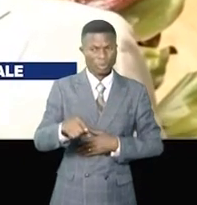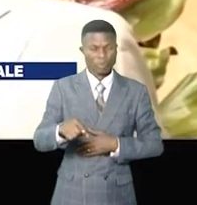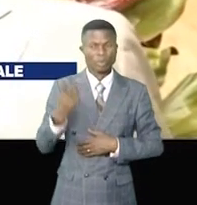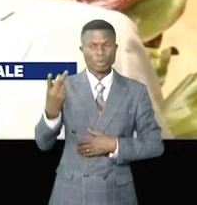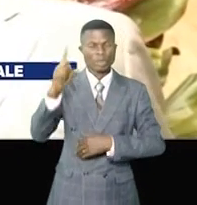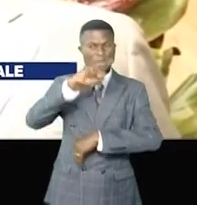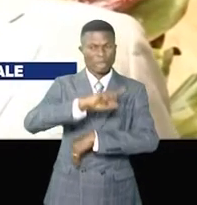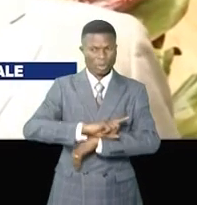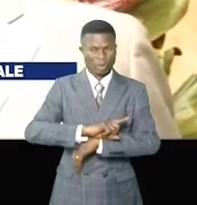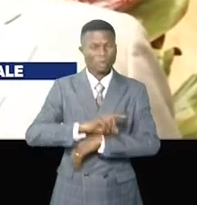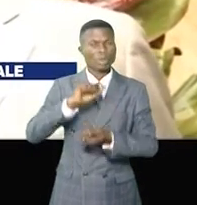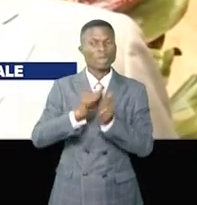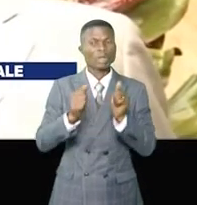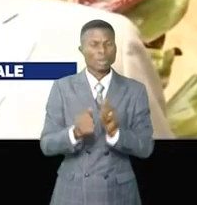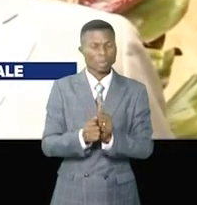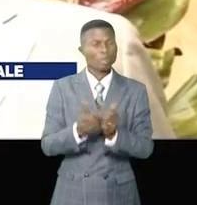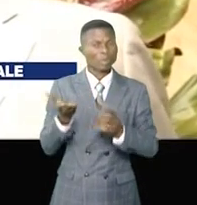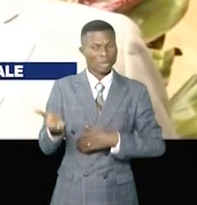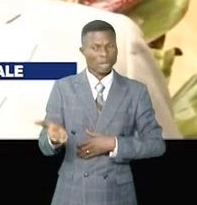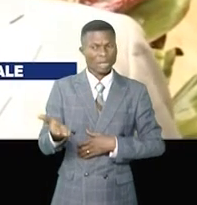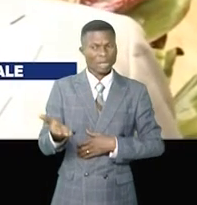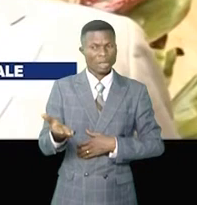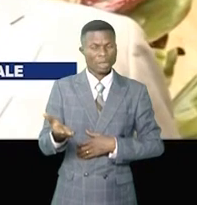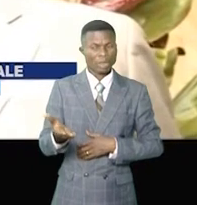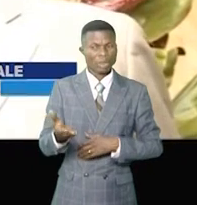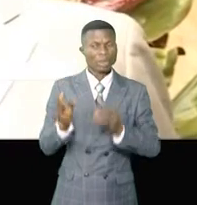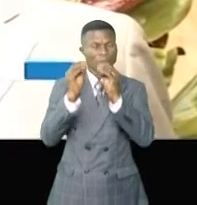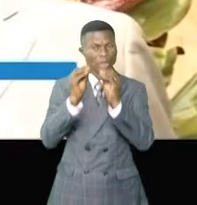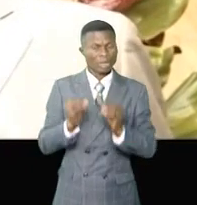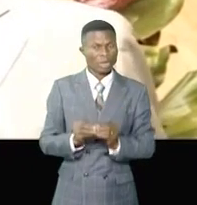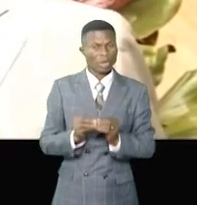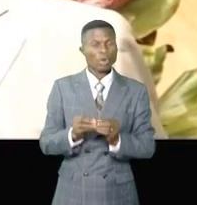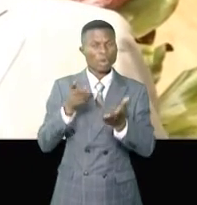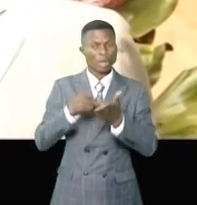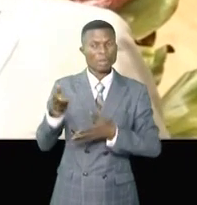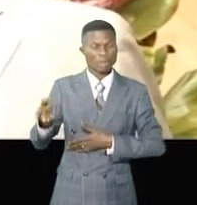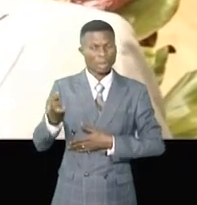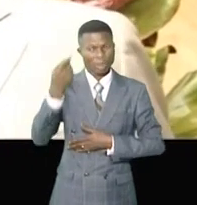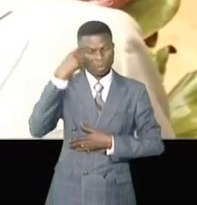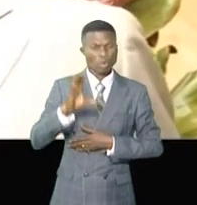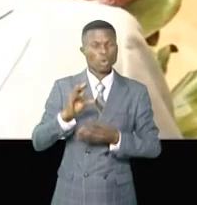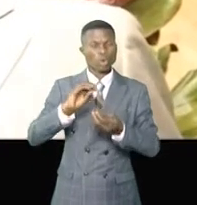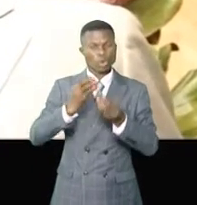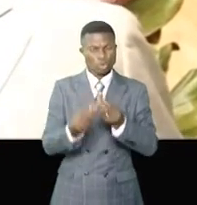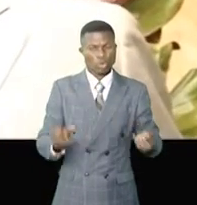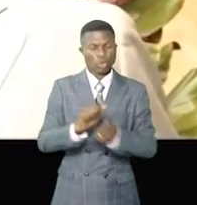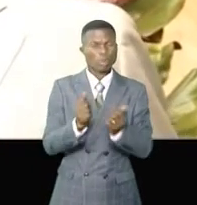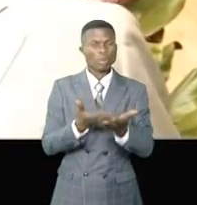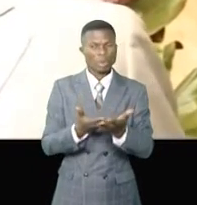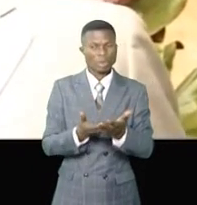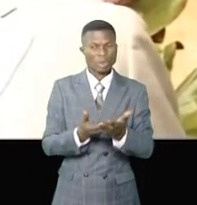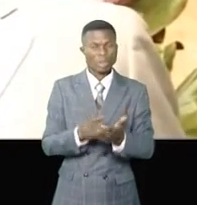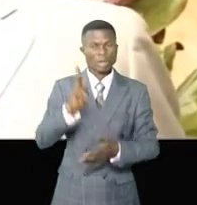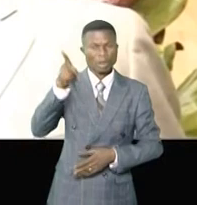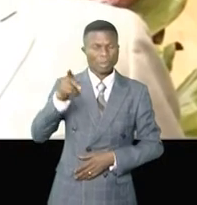jours, les problèmes qu'il y a et le coût qu'il faut calculer pour les réparer. Donc le